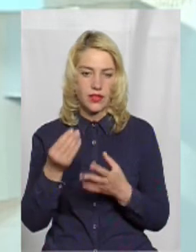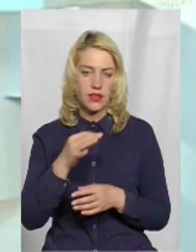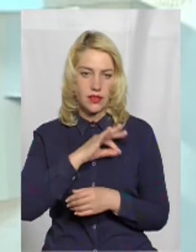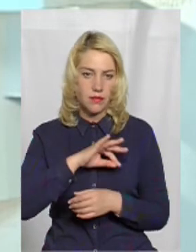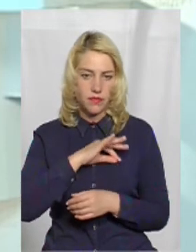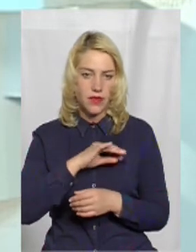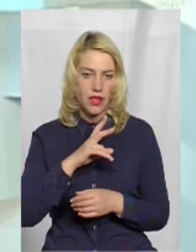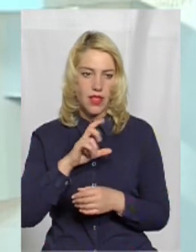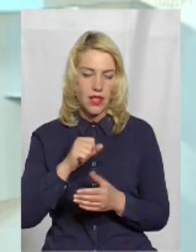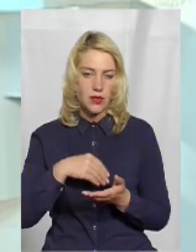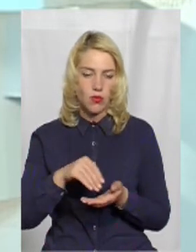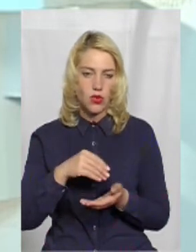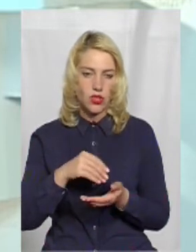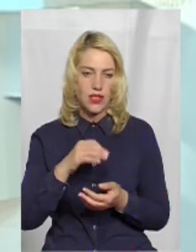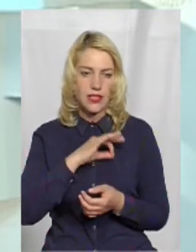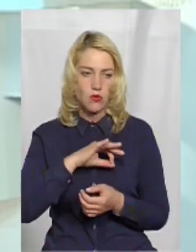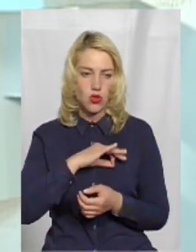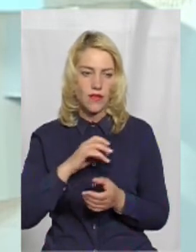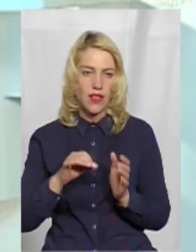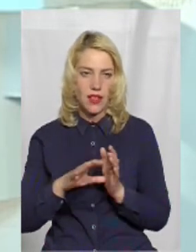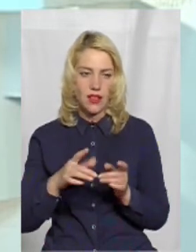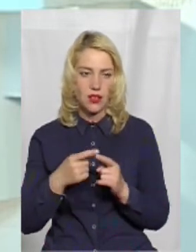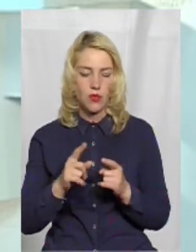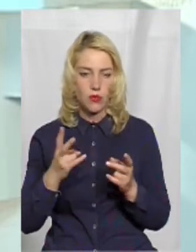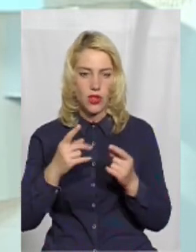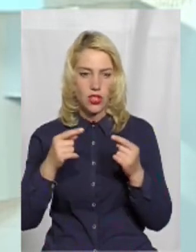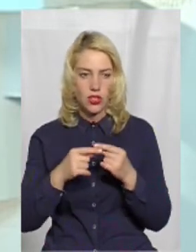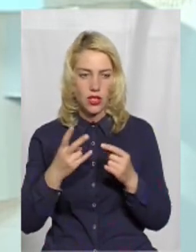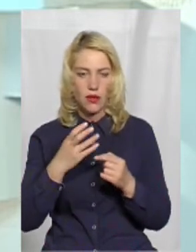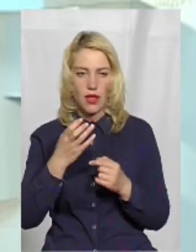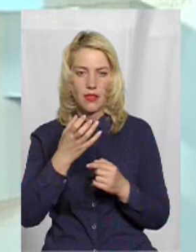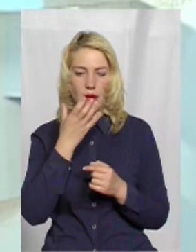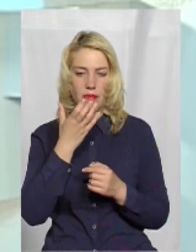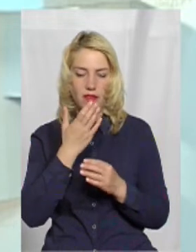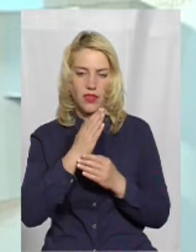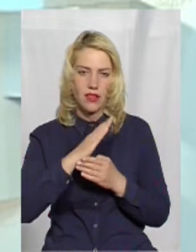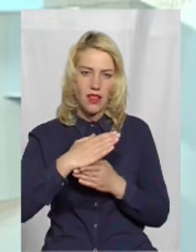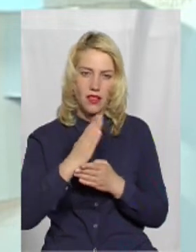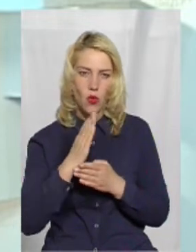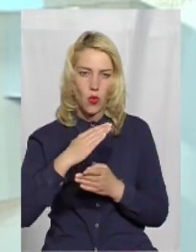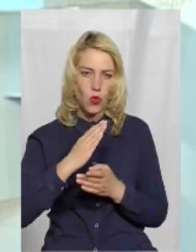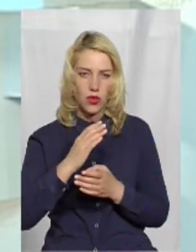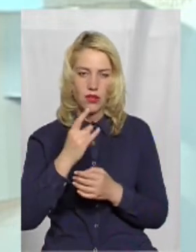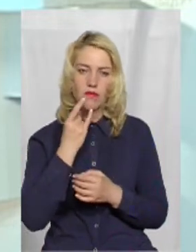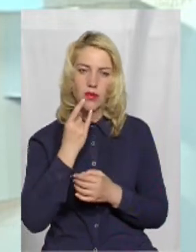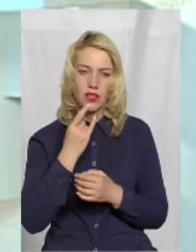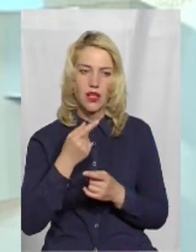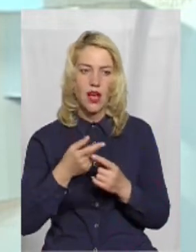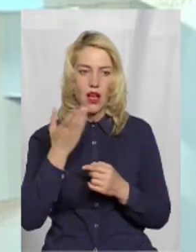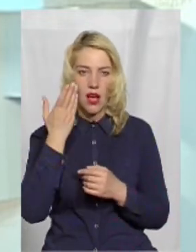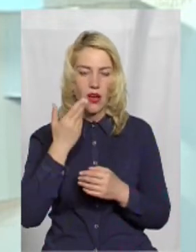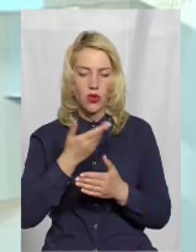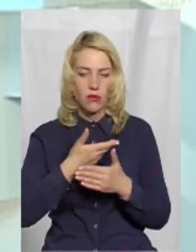що він має бути чітко орієнтованим на південь, він має бути під певним кутом. А коли ми будували